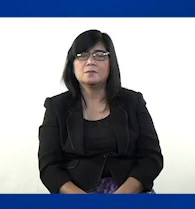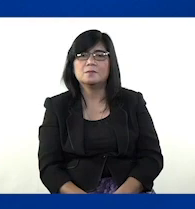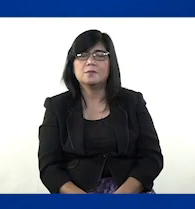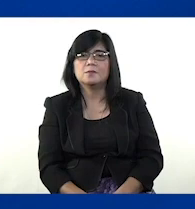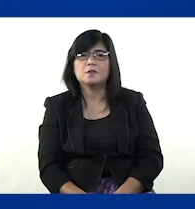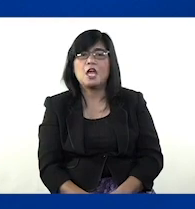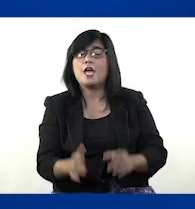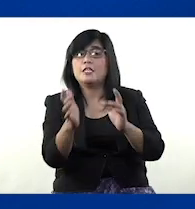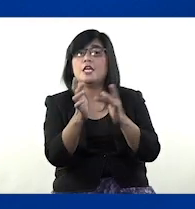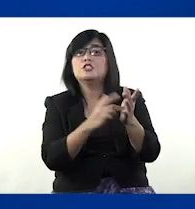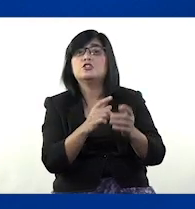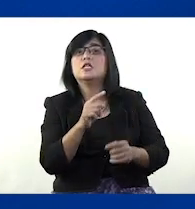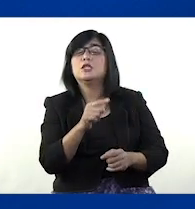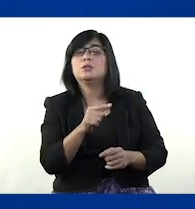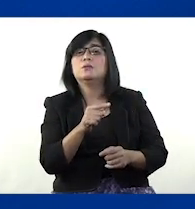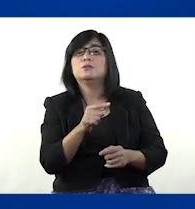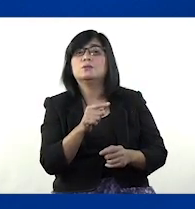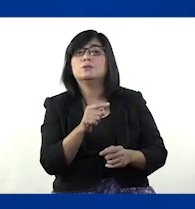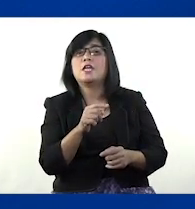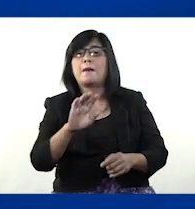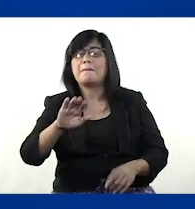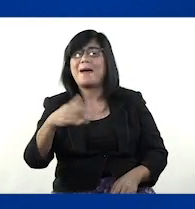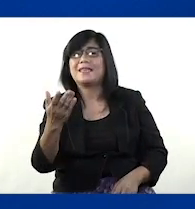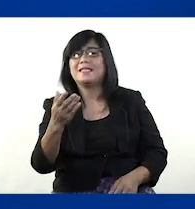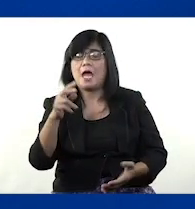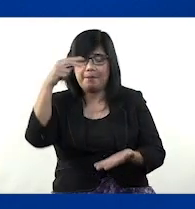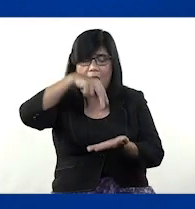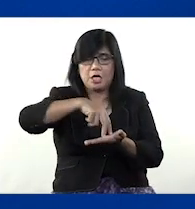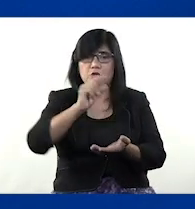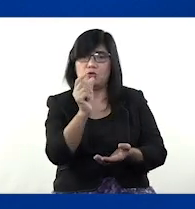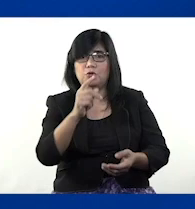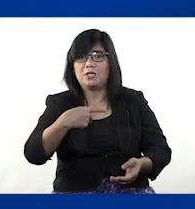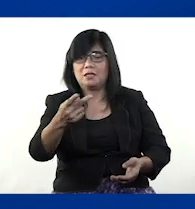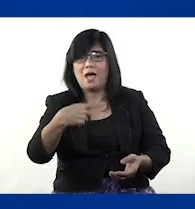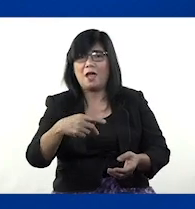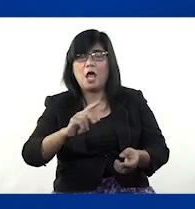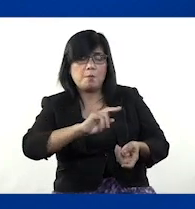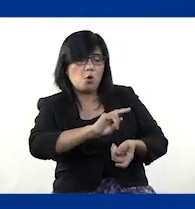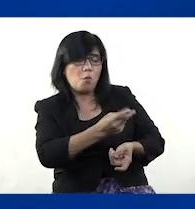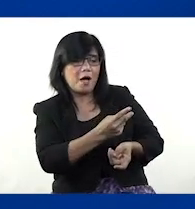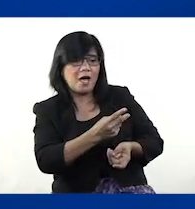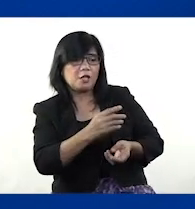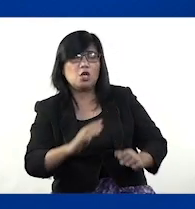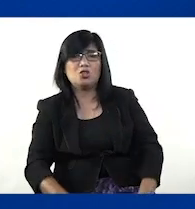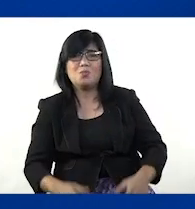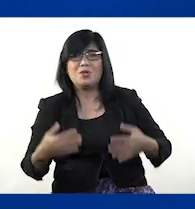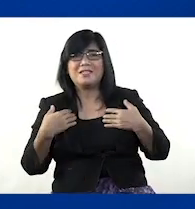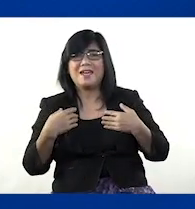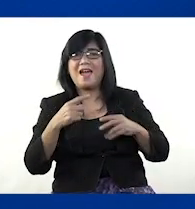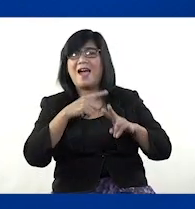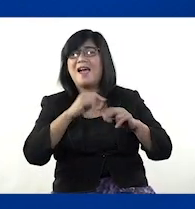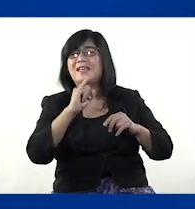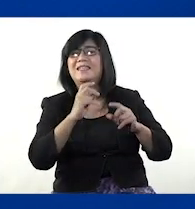Hai Yesus itu Oh ya mati dan bangkit buat kita akan mengubahkan tubuh kita menghina ini Hai